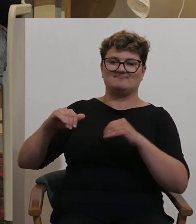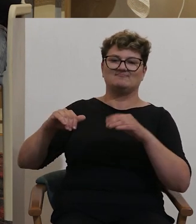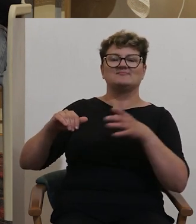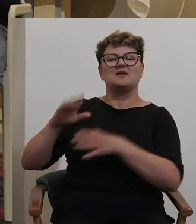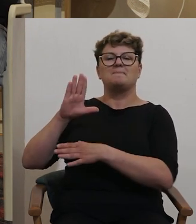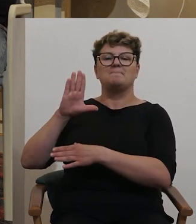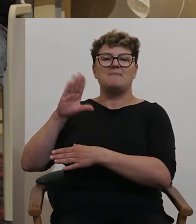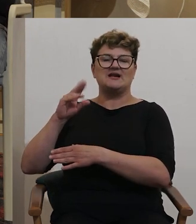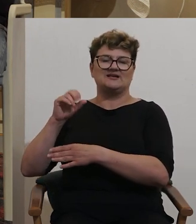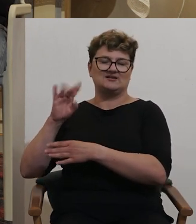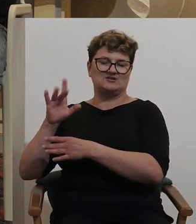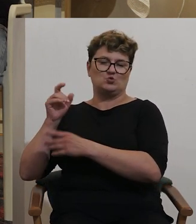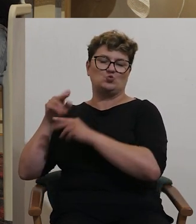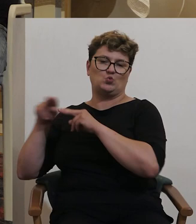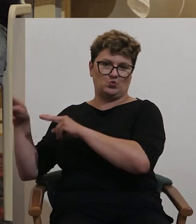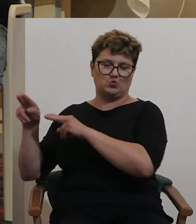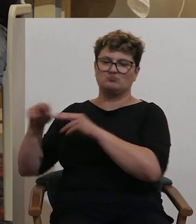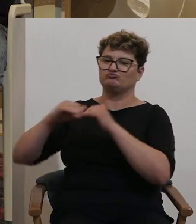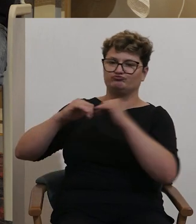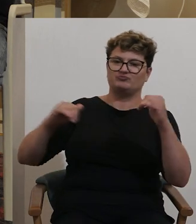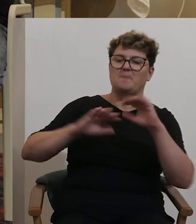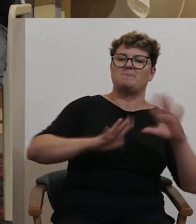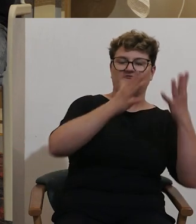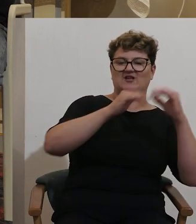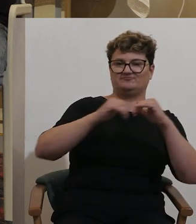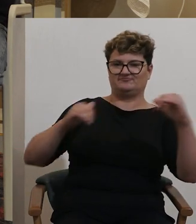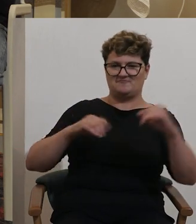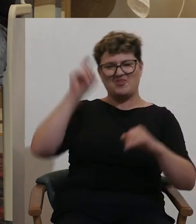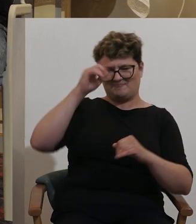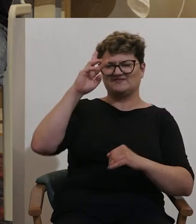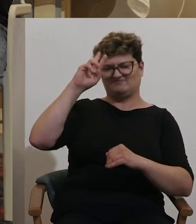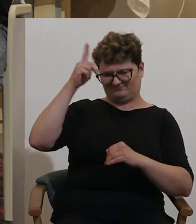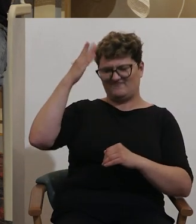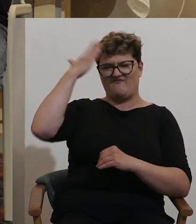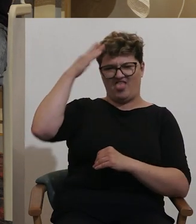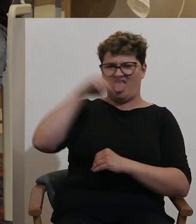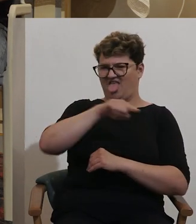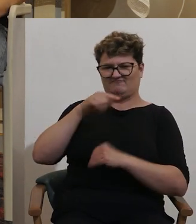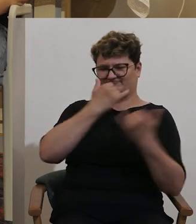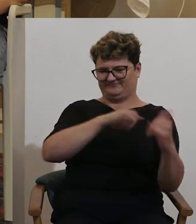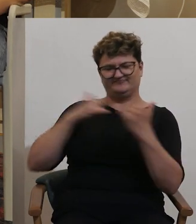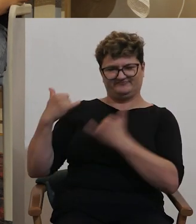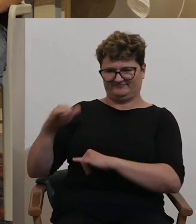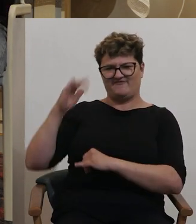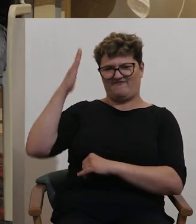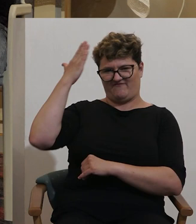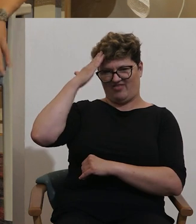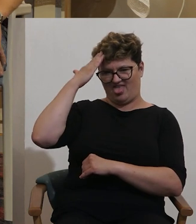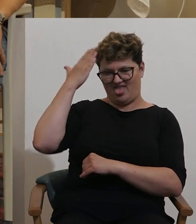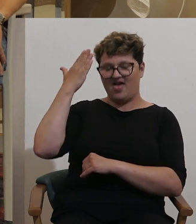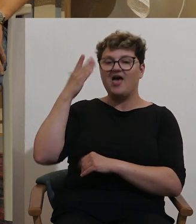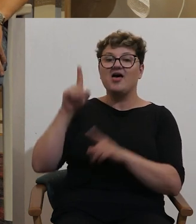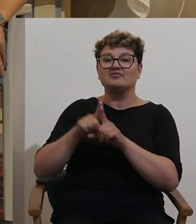berlingowców oddzielono od sił powstańczych. Niemcy dobrze wiedzieli, że to jest inna formacja. Co